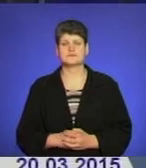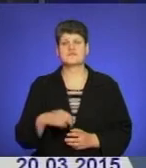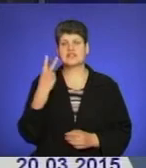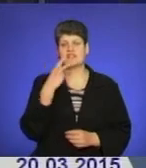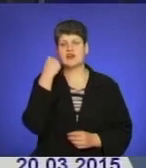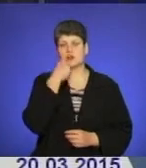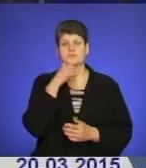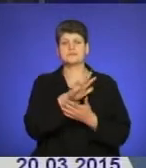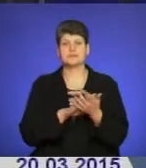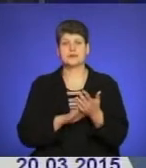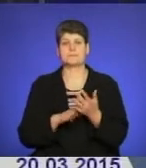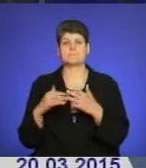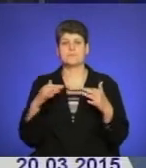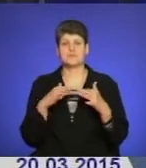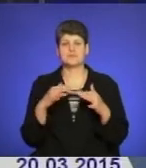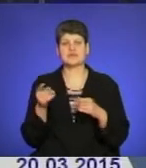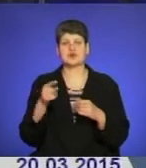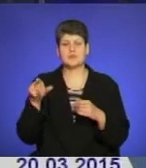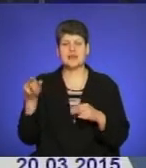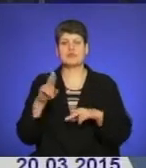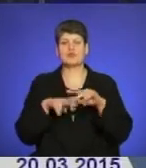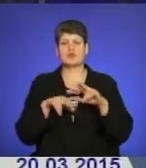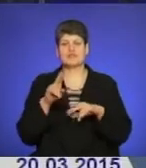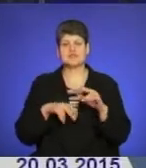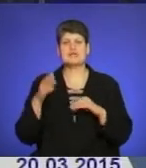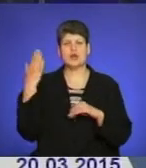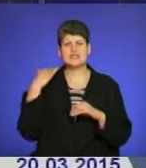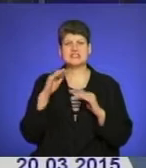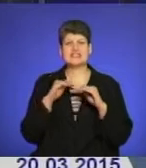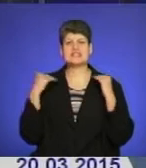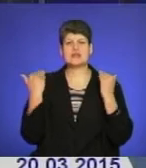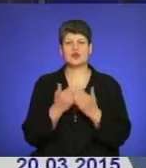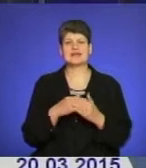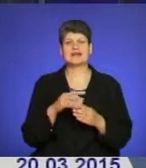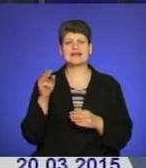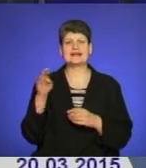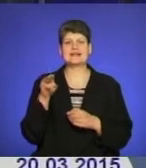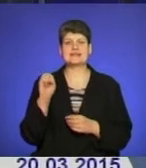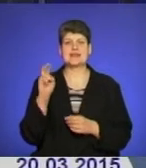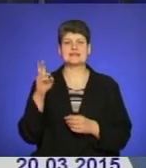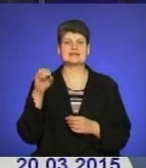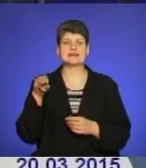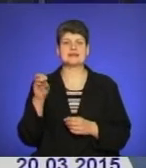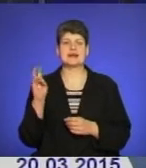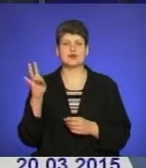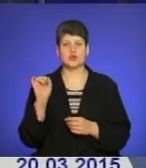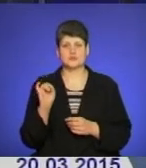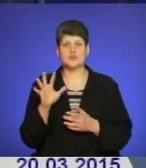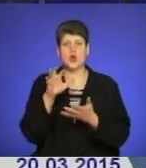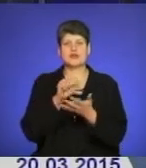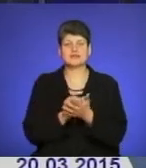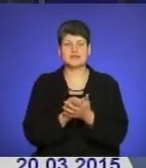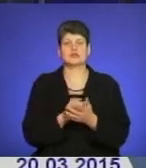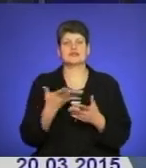Два роки триває боротьба між тернополянами та забудовником за колишній стадіон «Текстерно». Орендатор. Приватний підприємець «Матла»